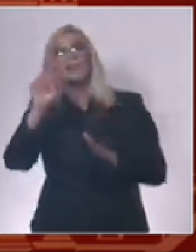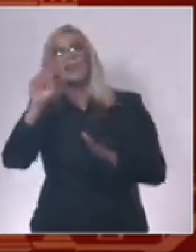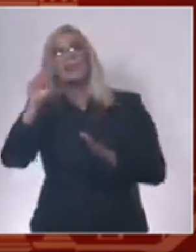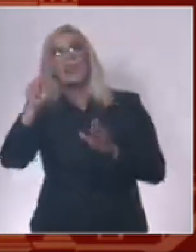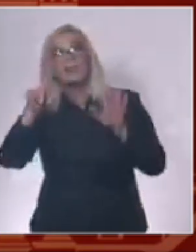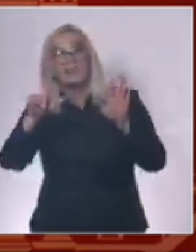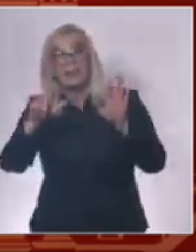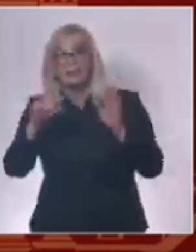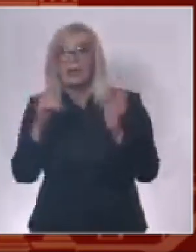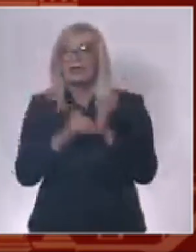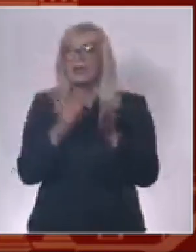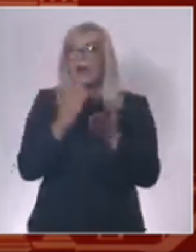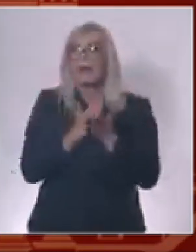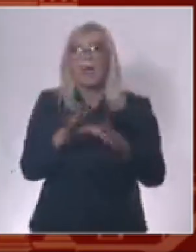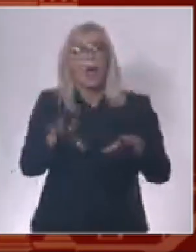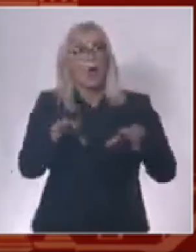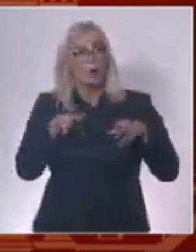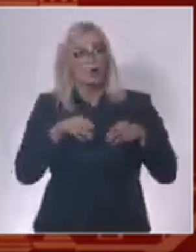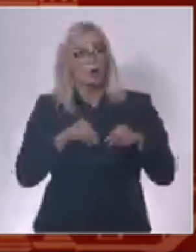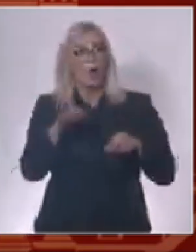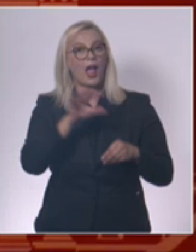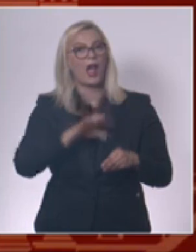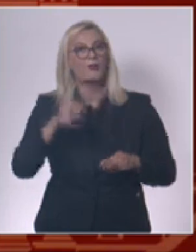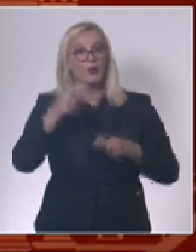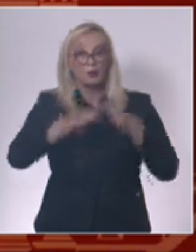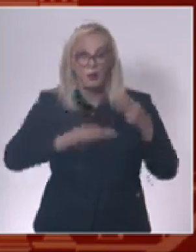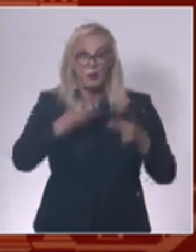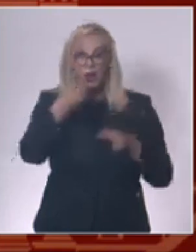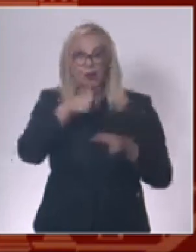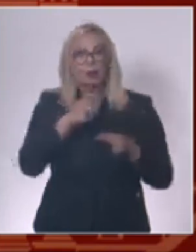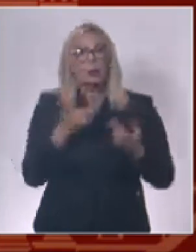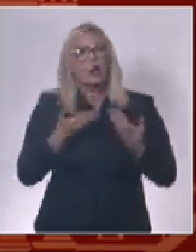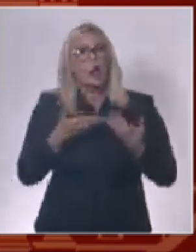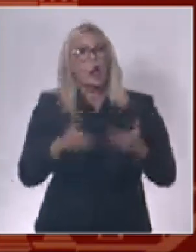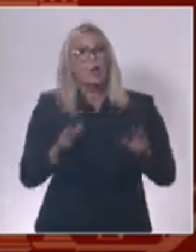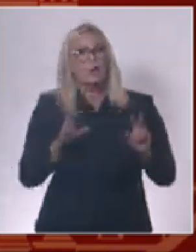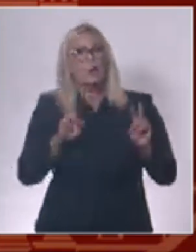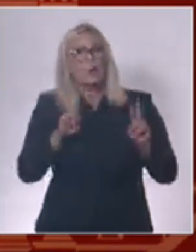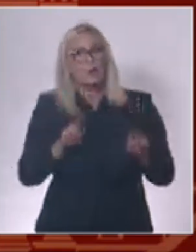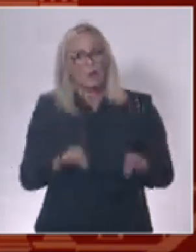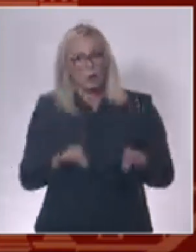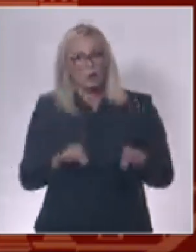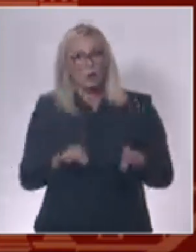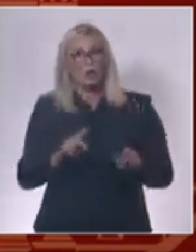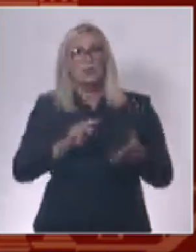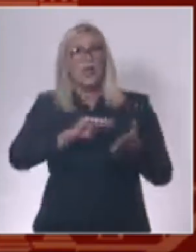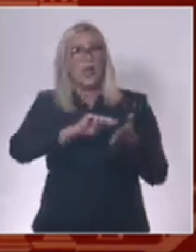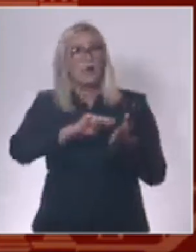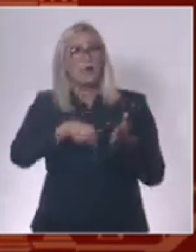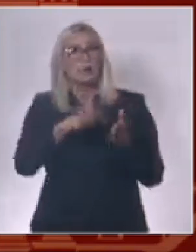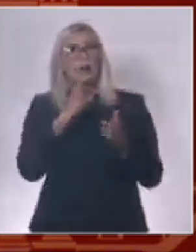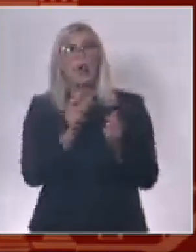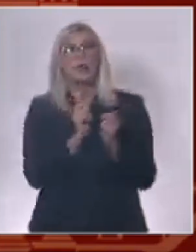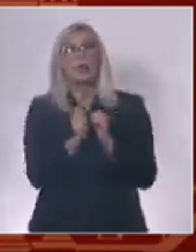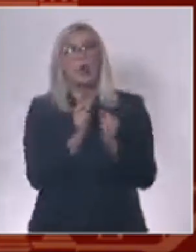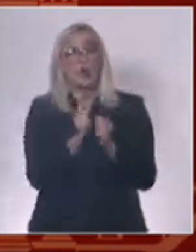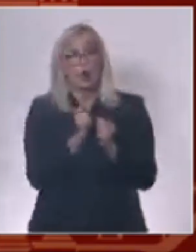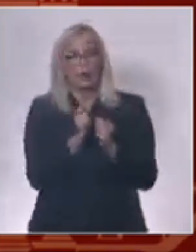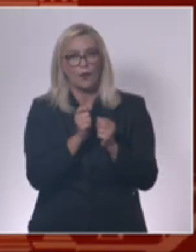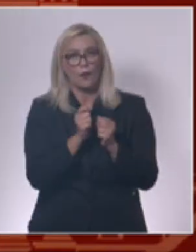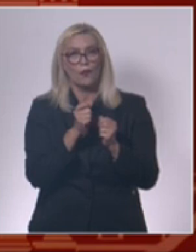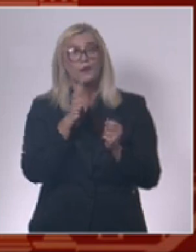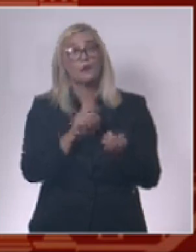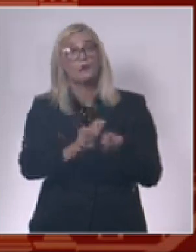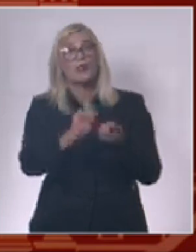2024-2027 треба да биде усвоена од Европската комисија, со што ќе се отвори можноста за подпишување на договор за механизмот